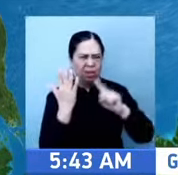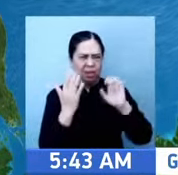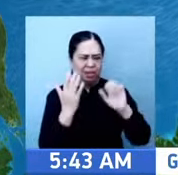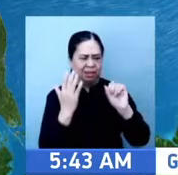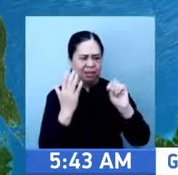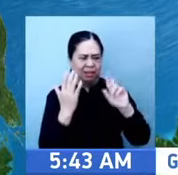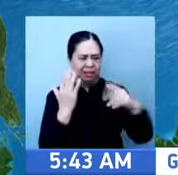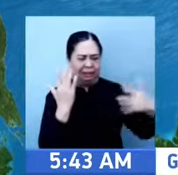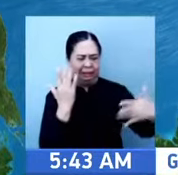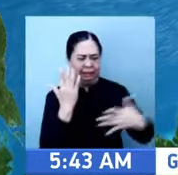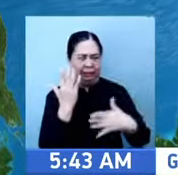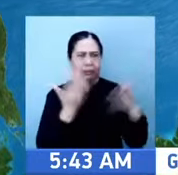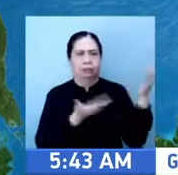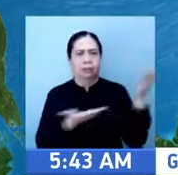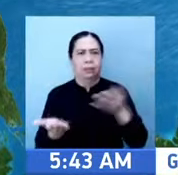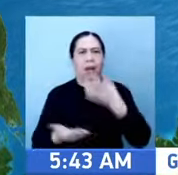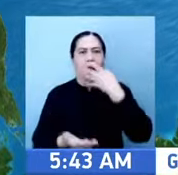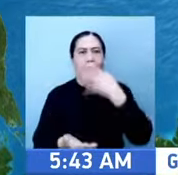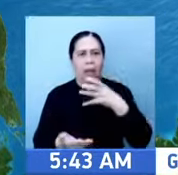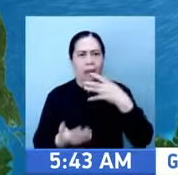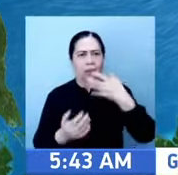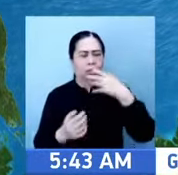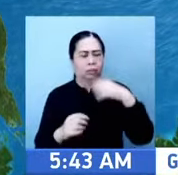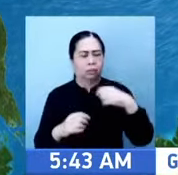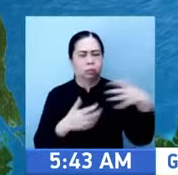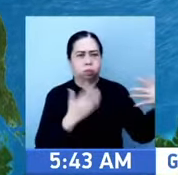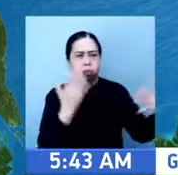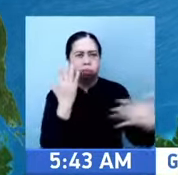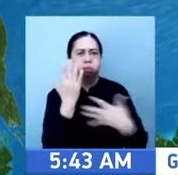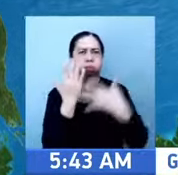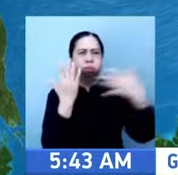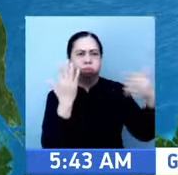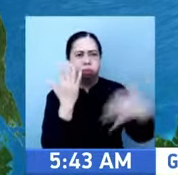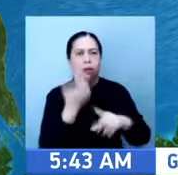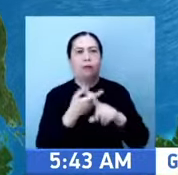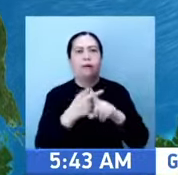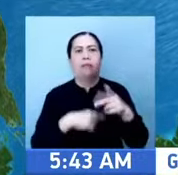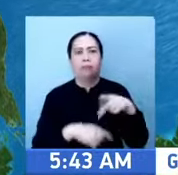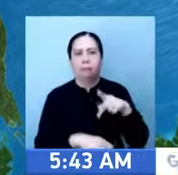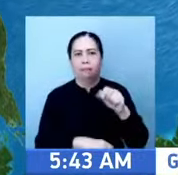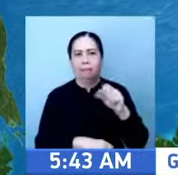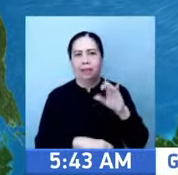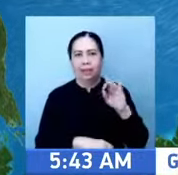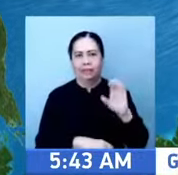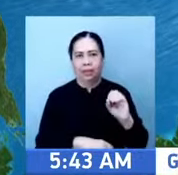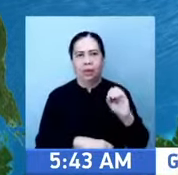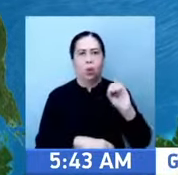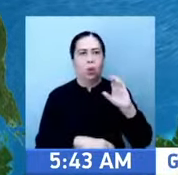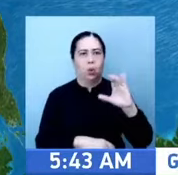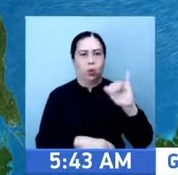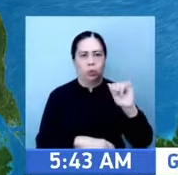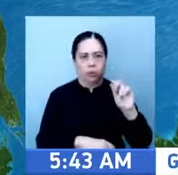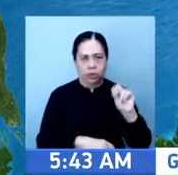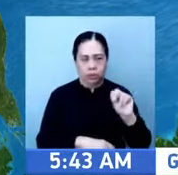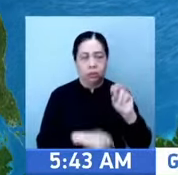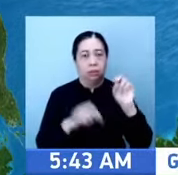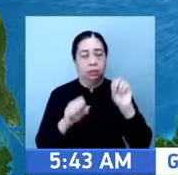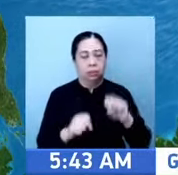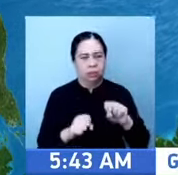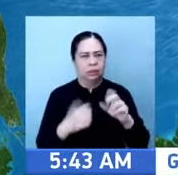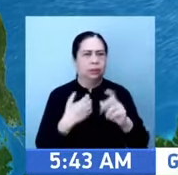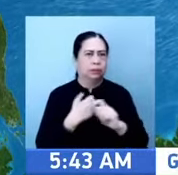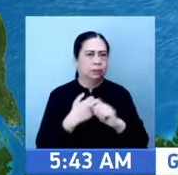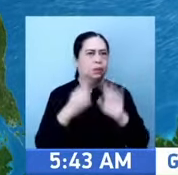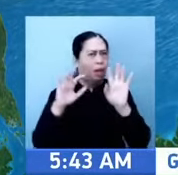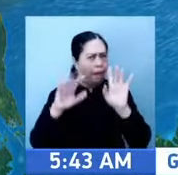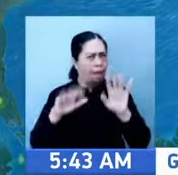ng mainit na temperatura dahil sa mainit na hangin na galing sa Pacific Ocean. Pwede pa rin po itong magdulot ng mga parandaliang ulan. Base